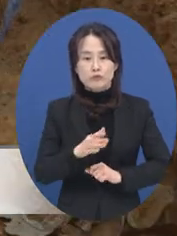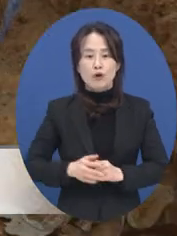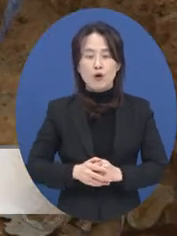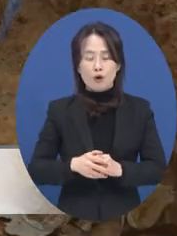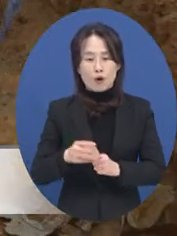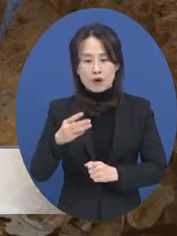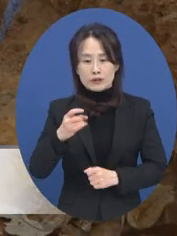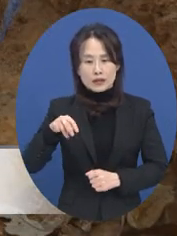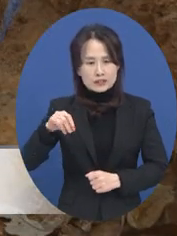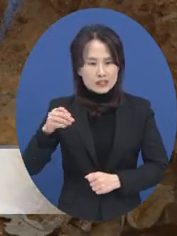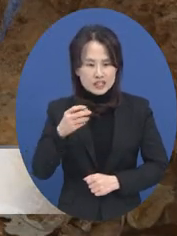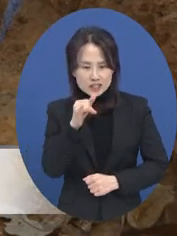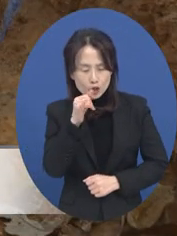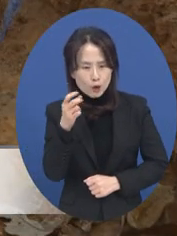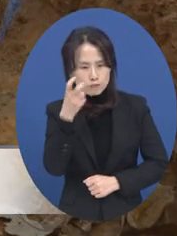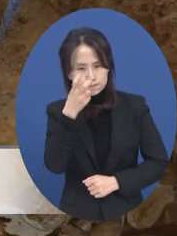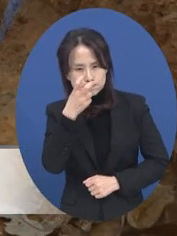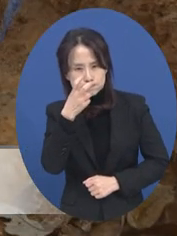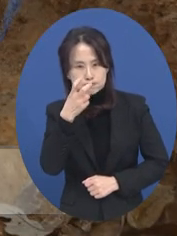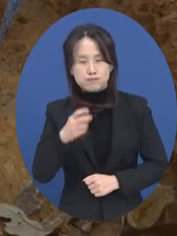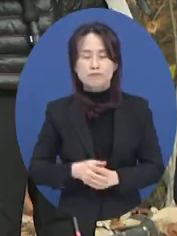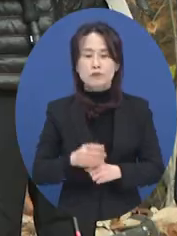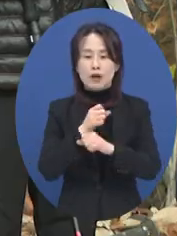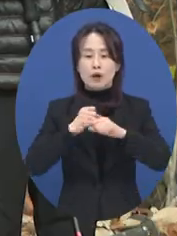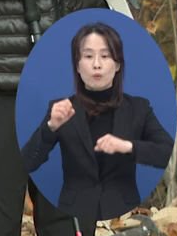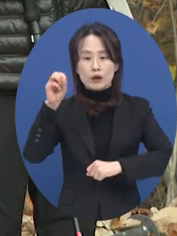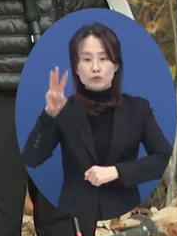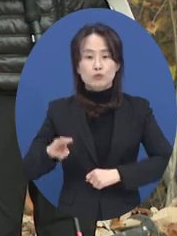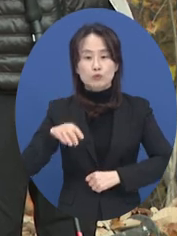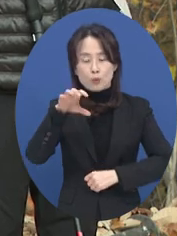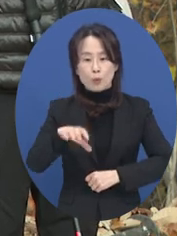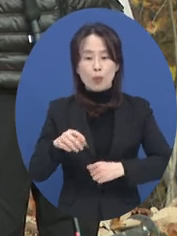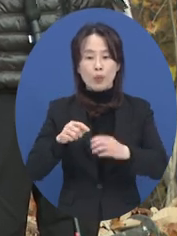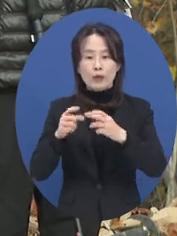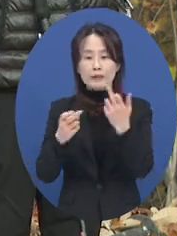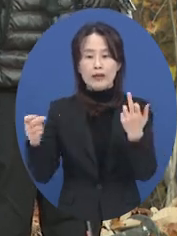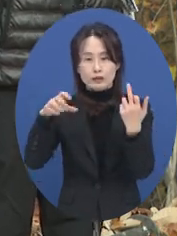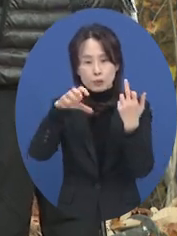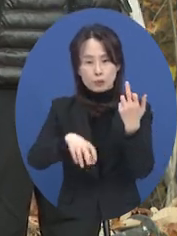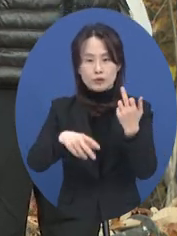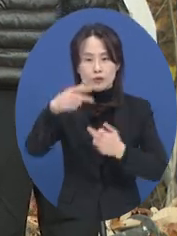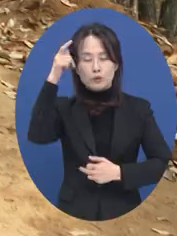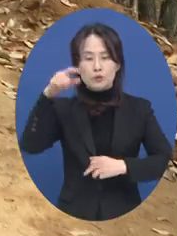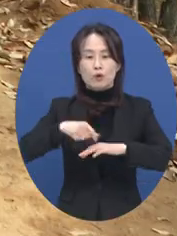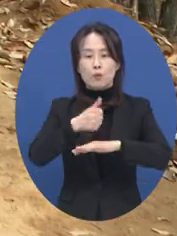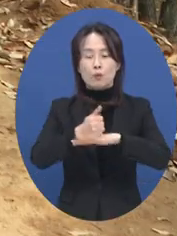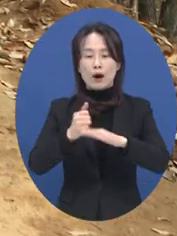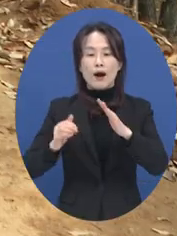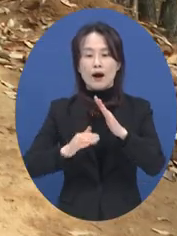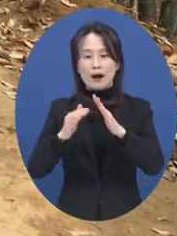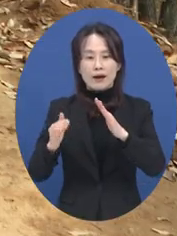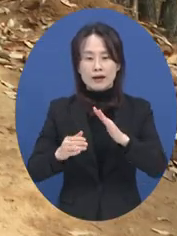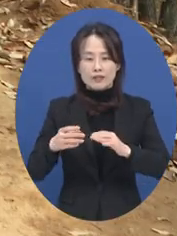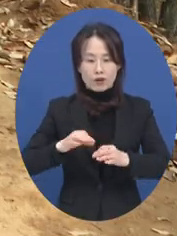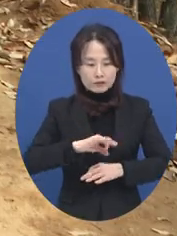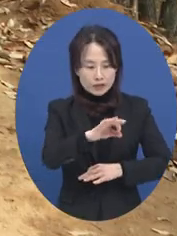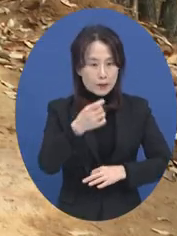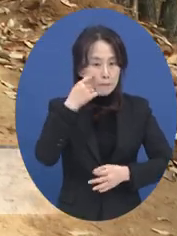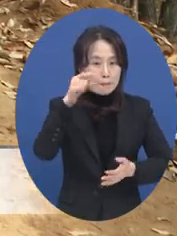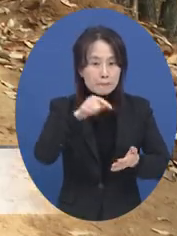도내 태실 조사를 벌였는데요. 최근 광주시 퇴촌면의 한 야산에서 조선왕실 태실을